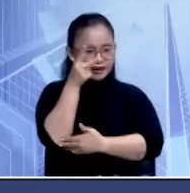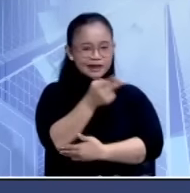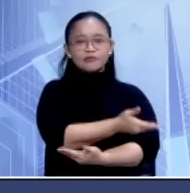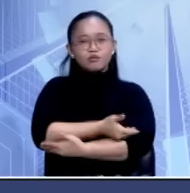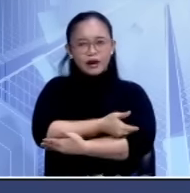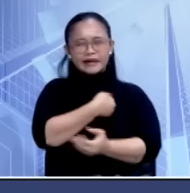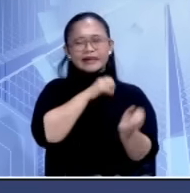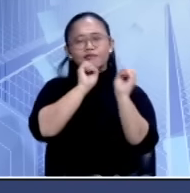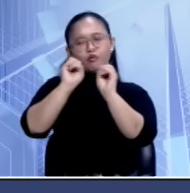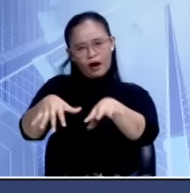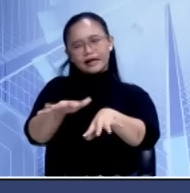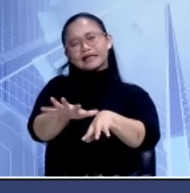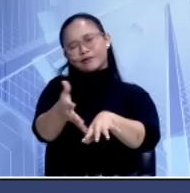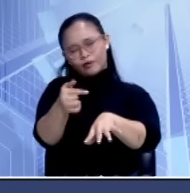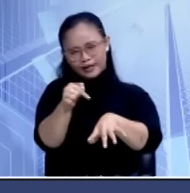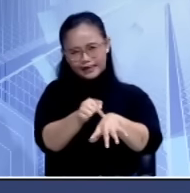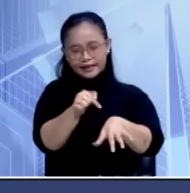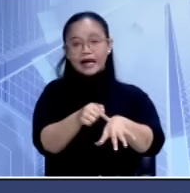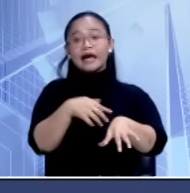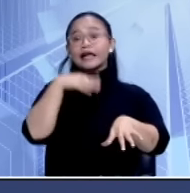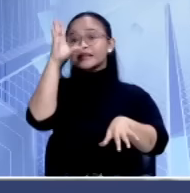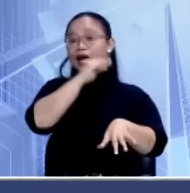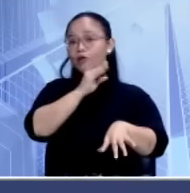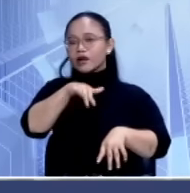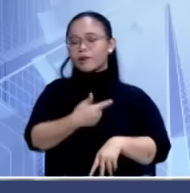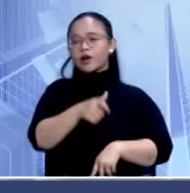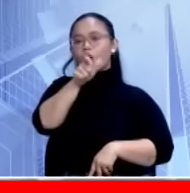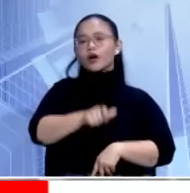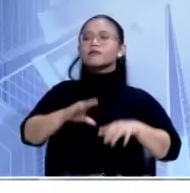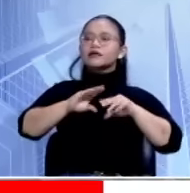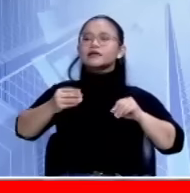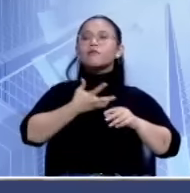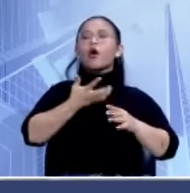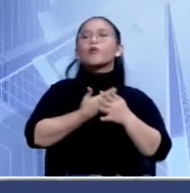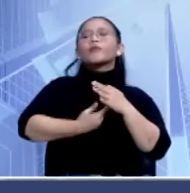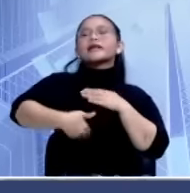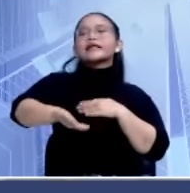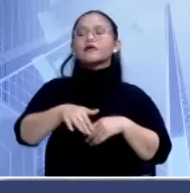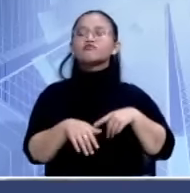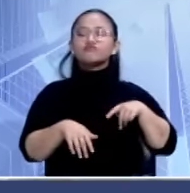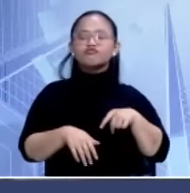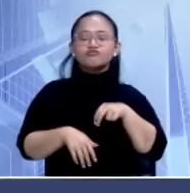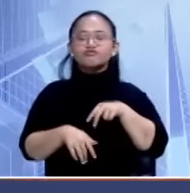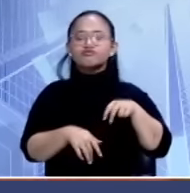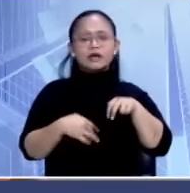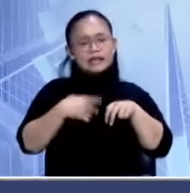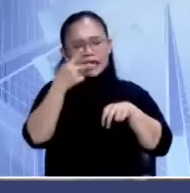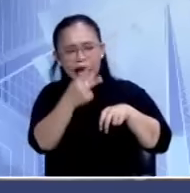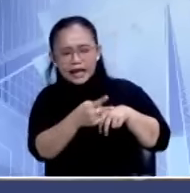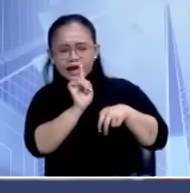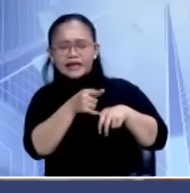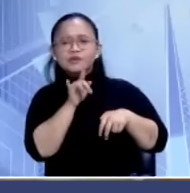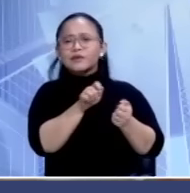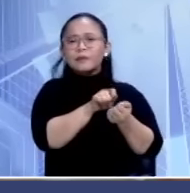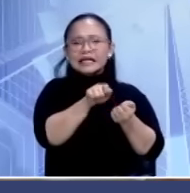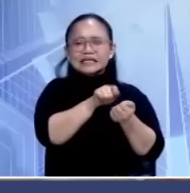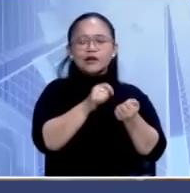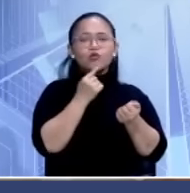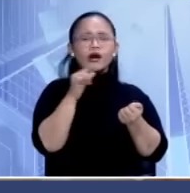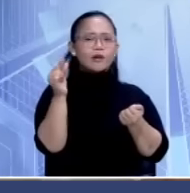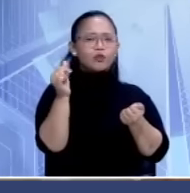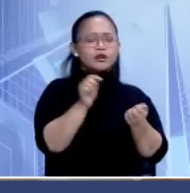dibuang orang tuanya. Penemuan bayi bermula saat seorang pekerja hendak pulang melewati saung. Tiba-tiba ia melihat gerakan dari plastik berwarna